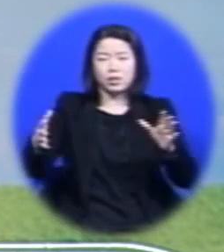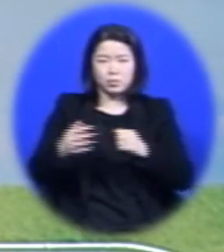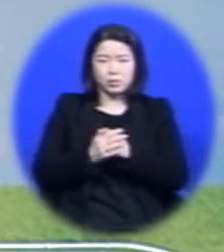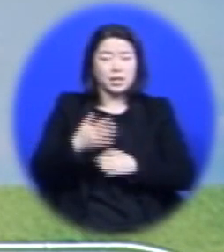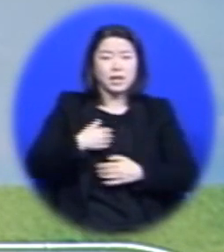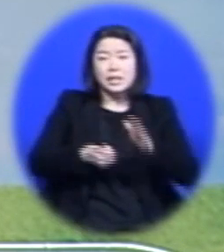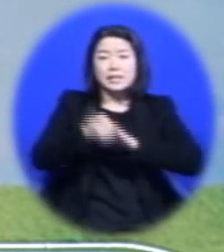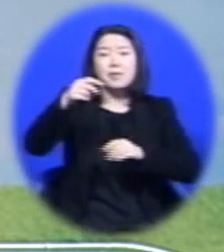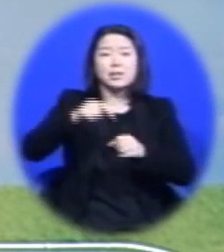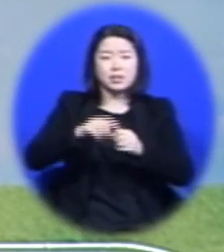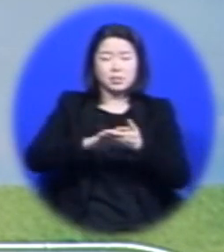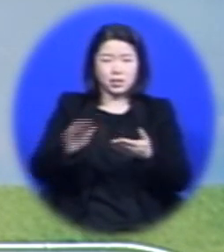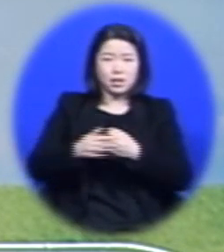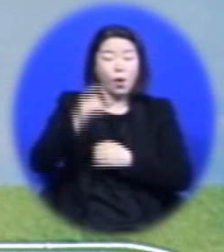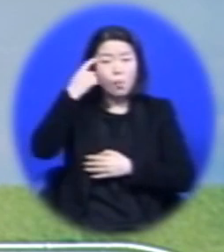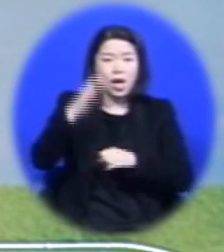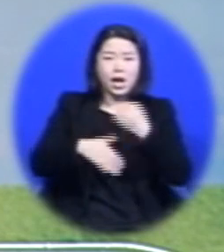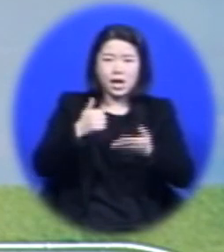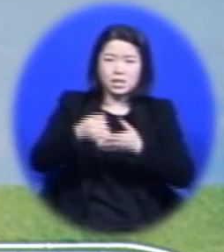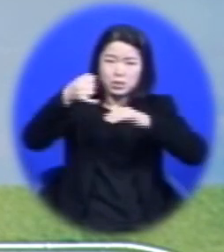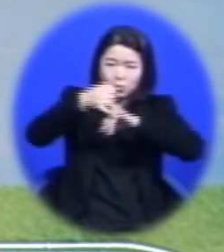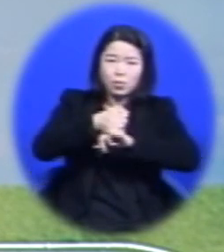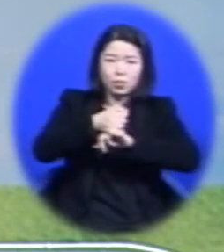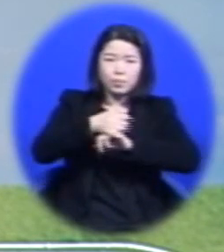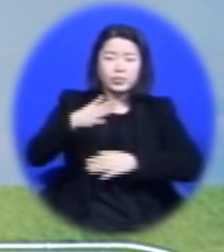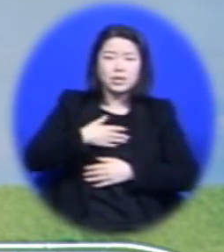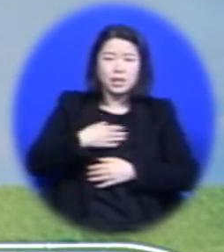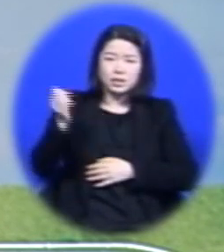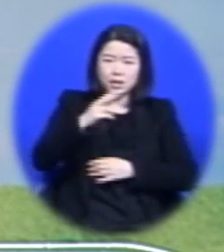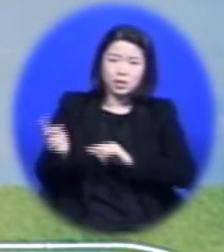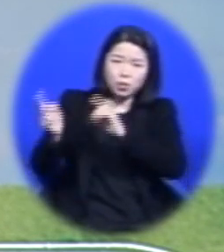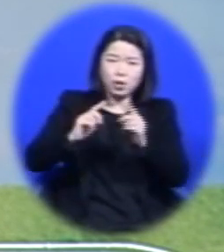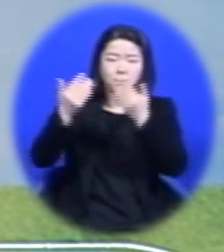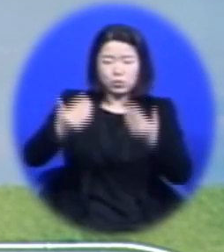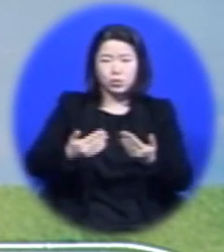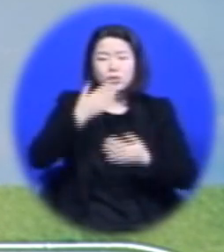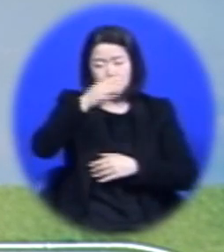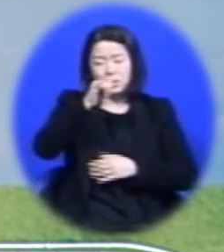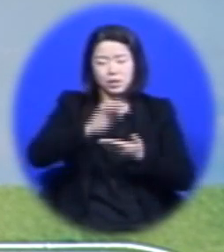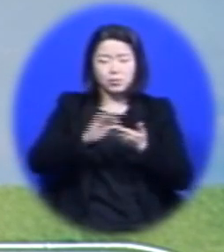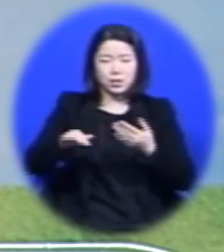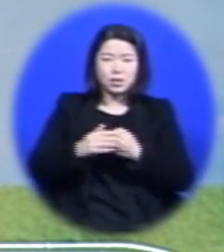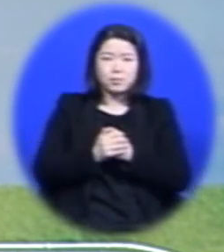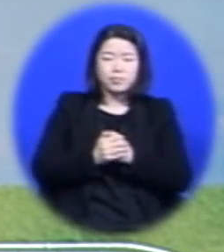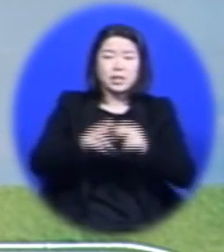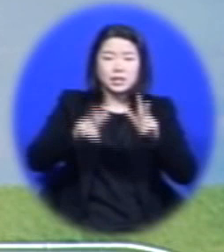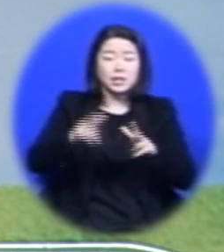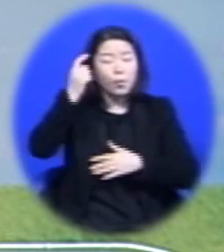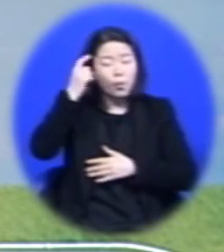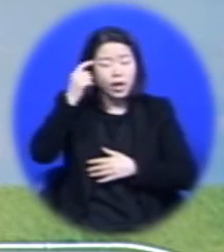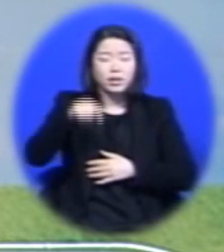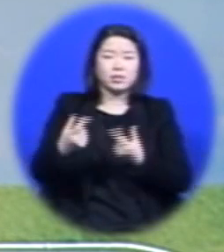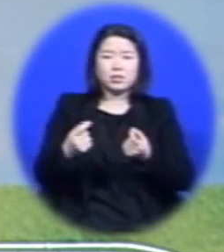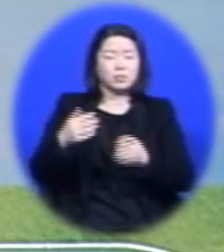희망적 이에요 왜 하나님은 반드시 나를 다시 회복시켜 주실 수 있습니까 지금은 왜 그러시는지